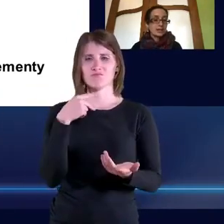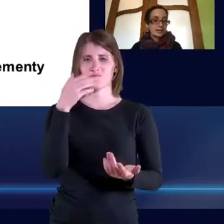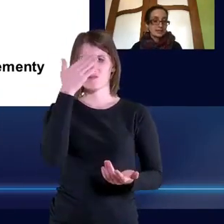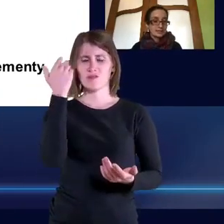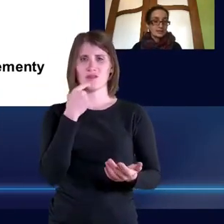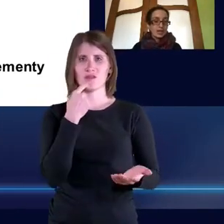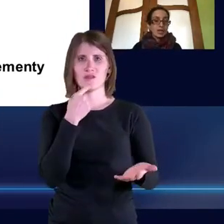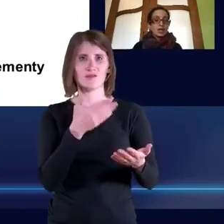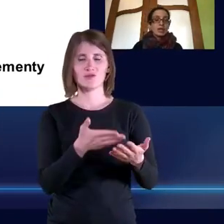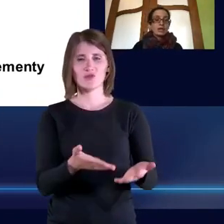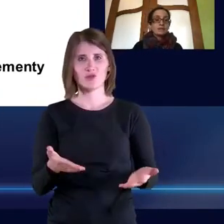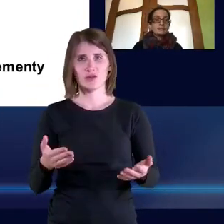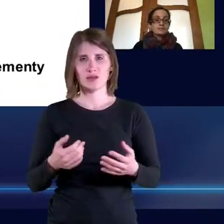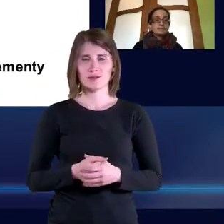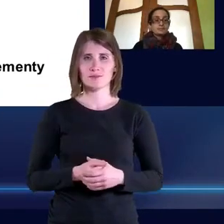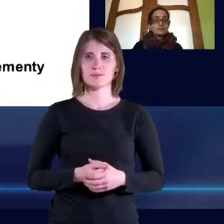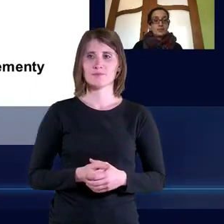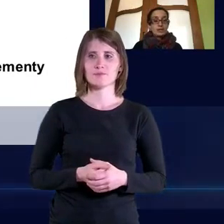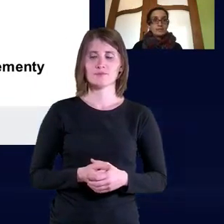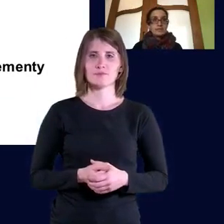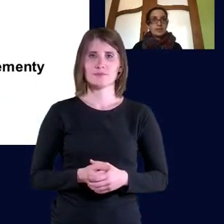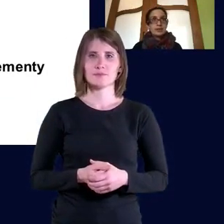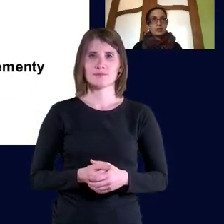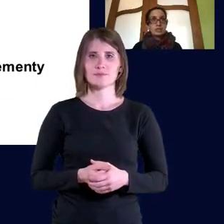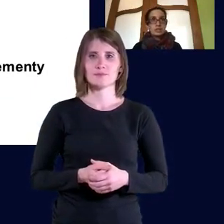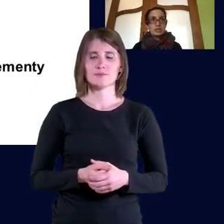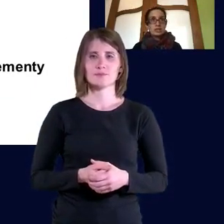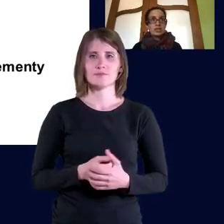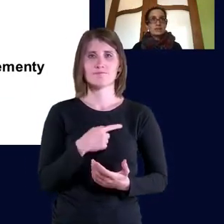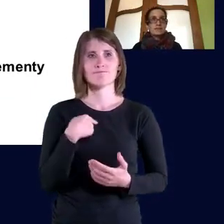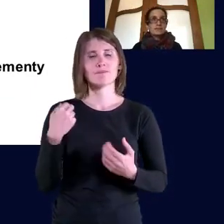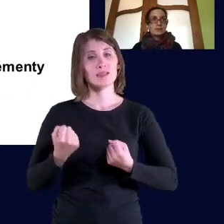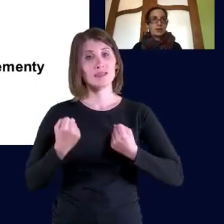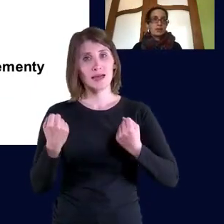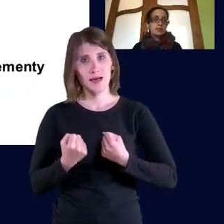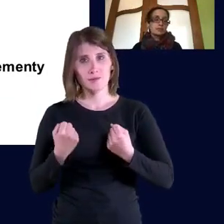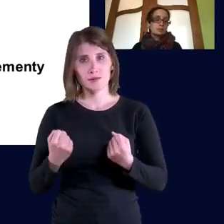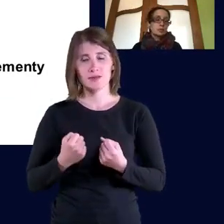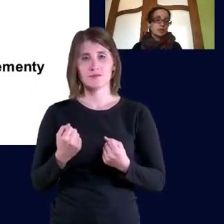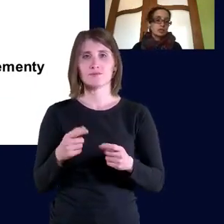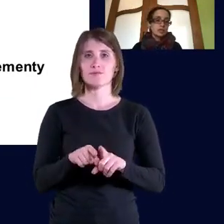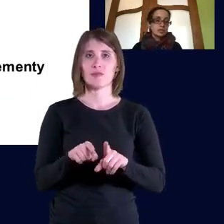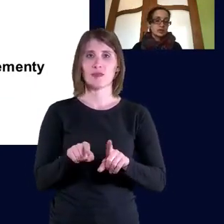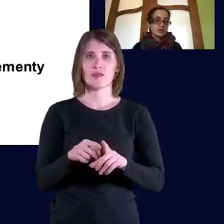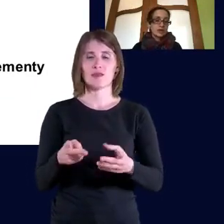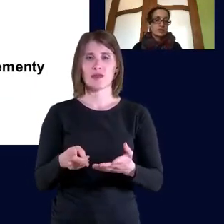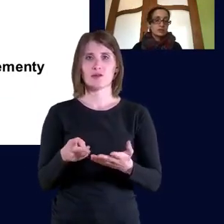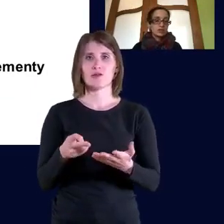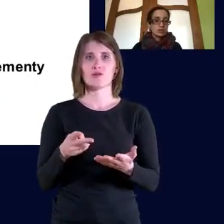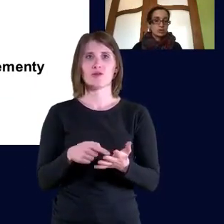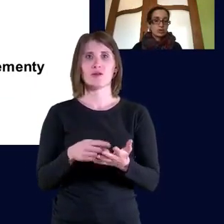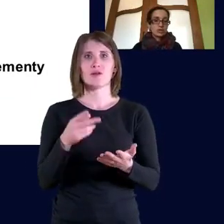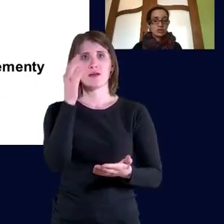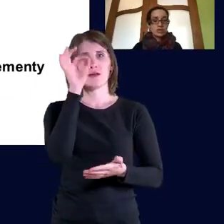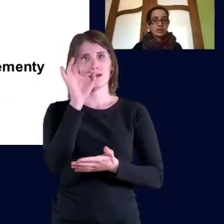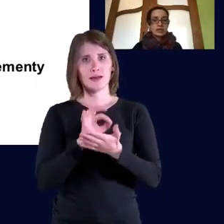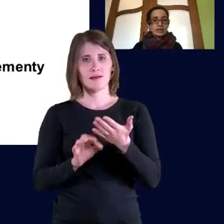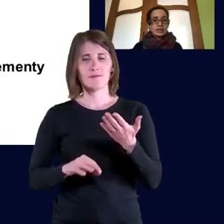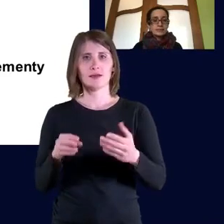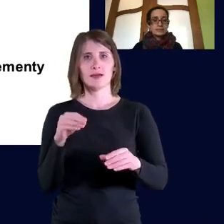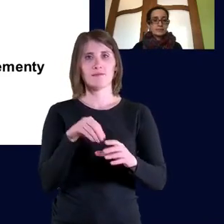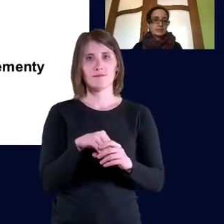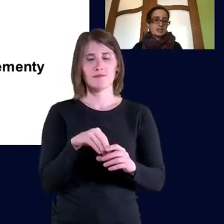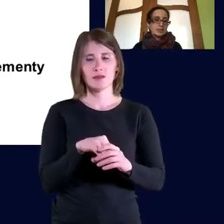na tej grafice jest Staramy się także umieszczać grafikę iść to jest